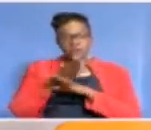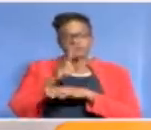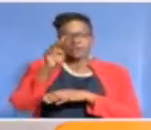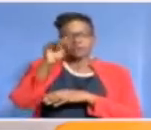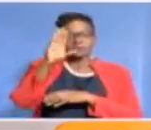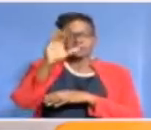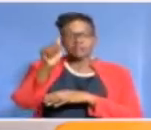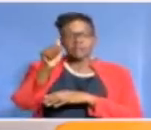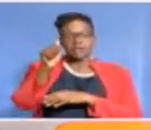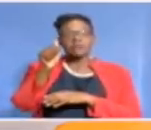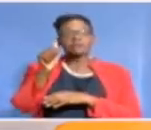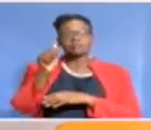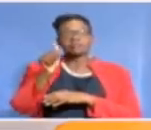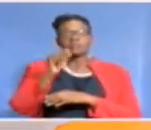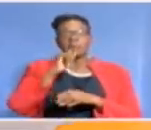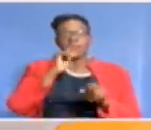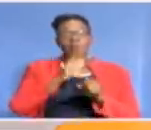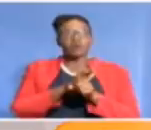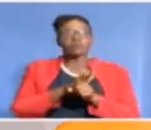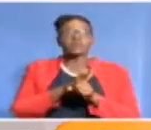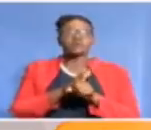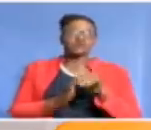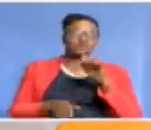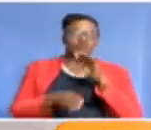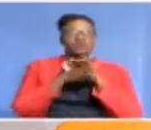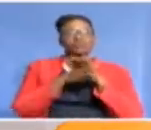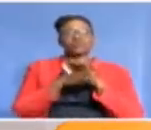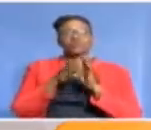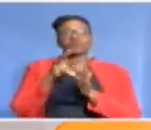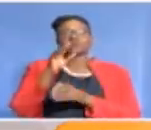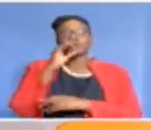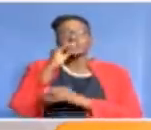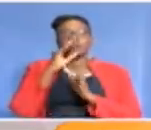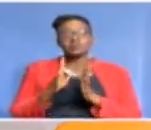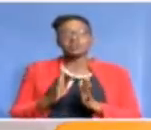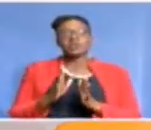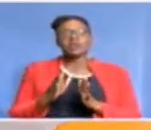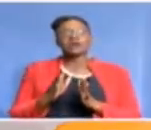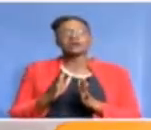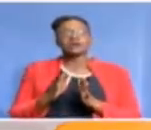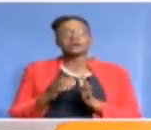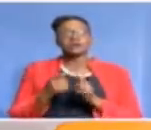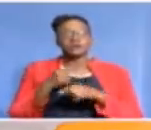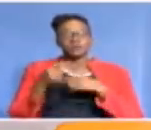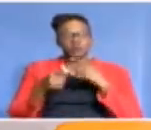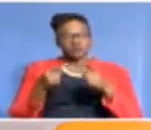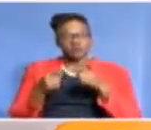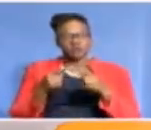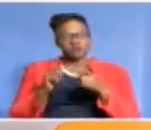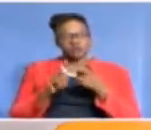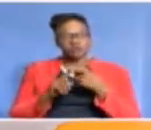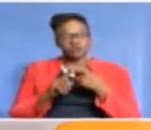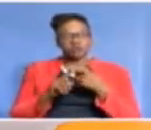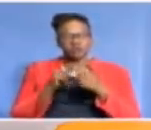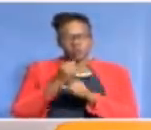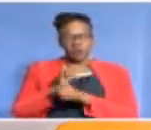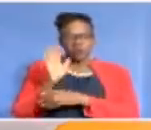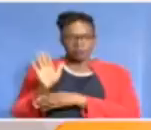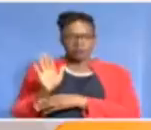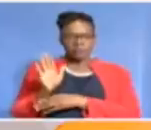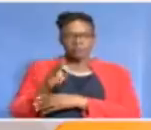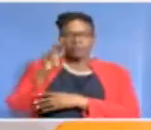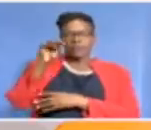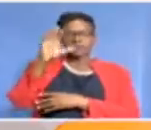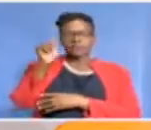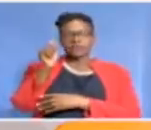kuapa kutokubali spika wa bunge hilo Beatrice Elachi kuendelea na shughuli zake baada ya kumbandua juma lililopita. Wawakilishi hao walivamia